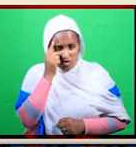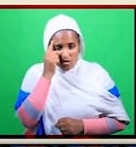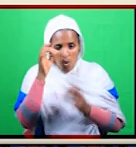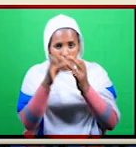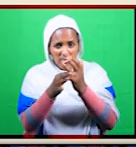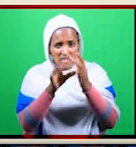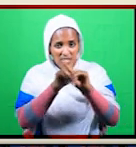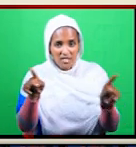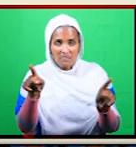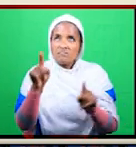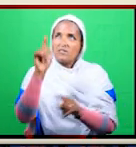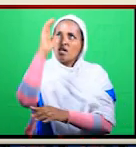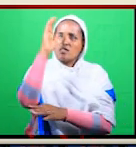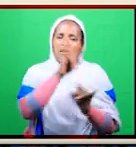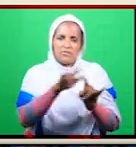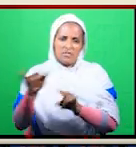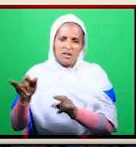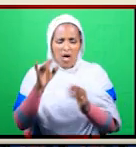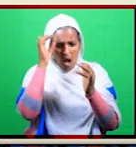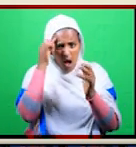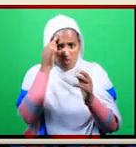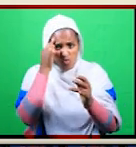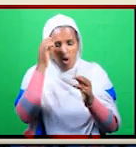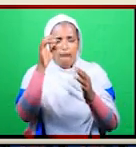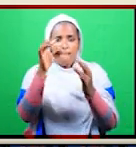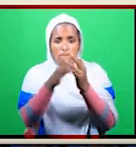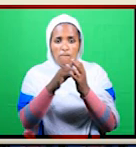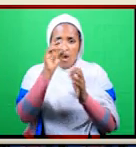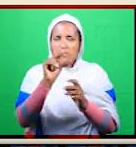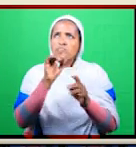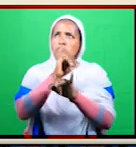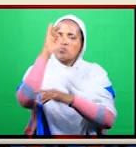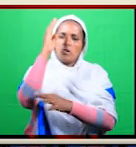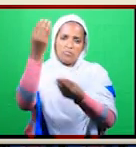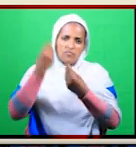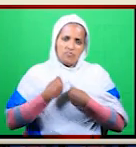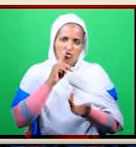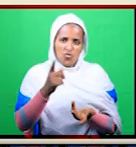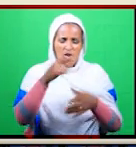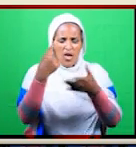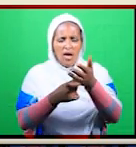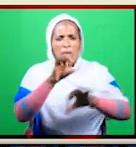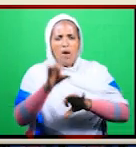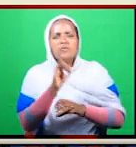የእምነት ማነስን አያለሁኝ። እንግዲህ የእምነት ማነስ ምንድን ነው? አንደኛ የአይን አዋጅ፣ ሁለተኛ ደግሞ